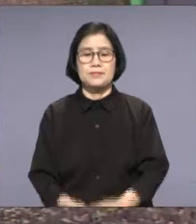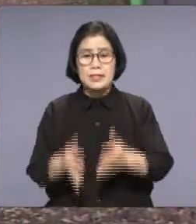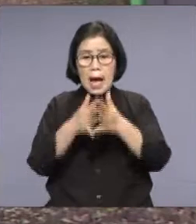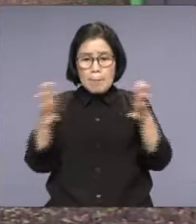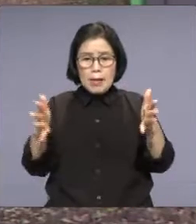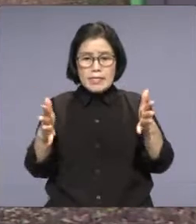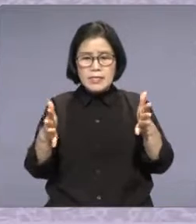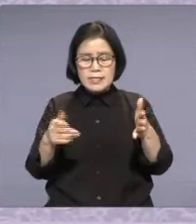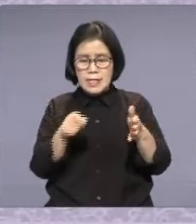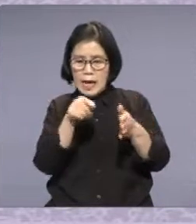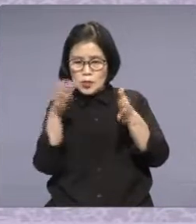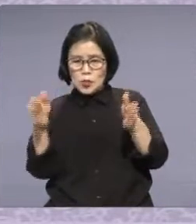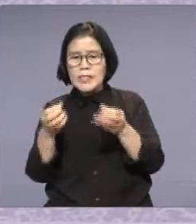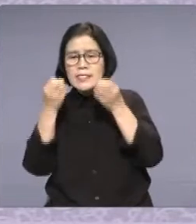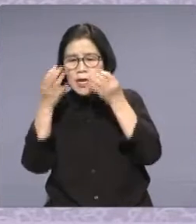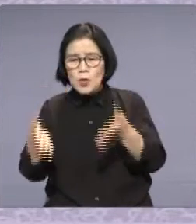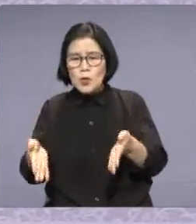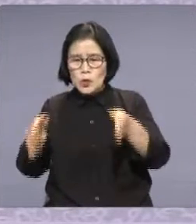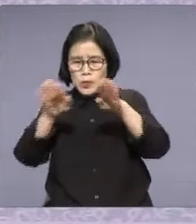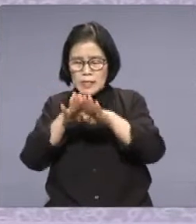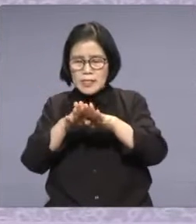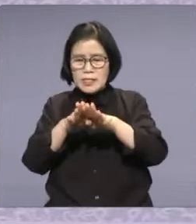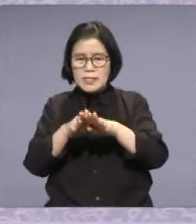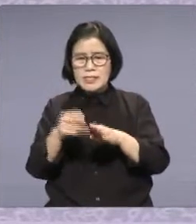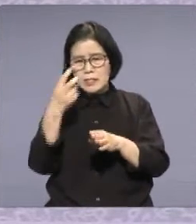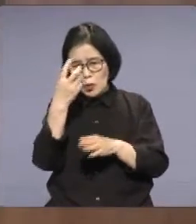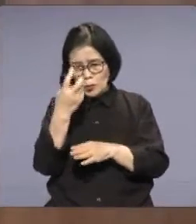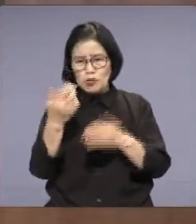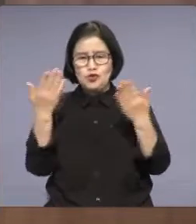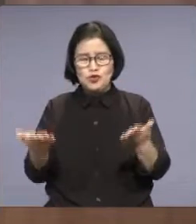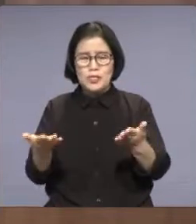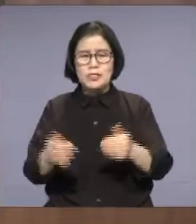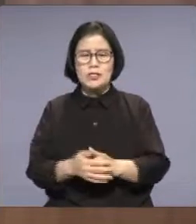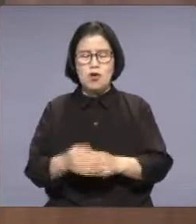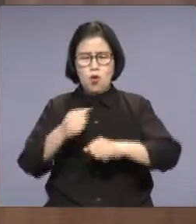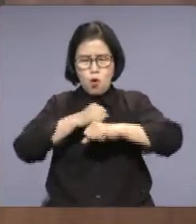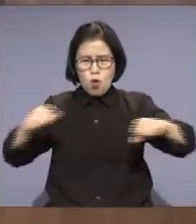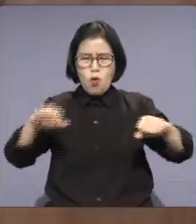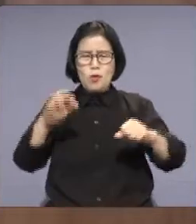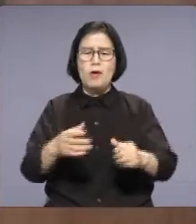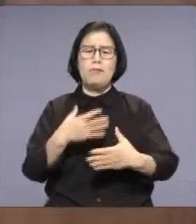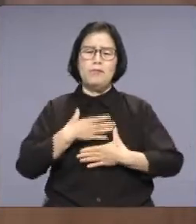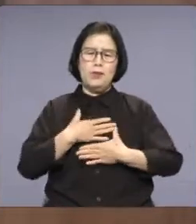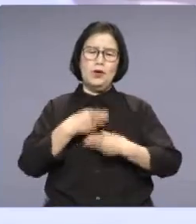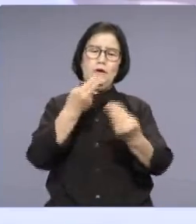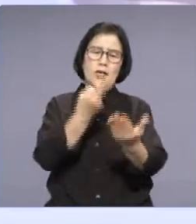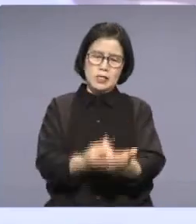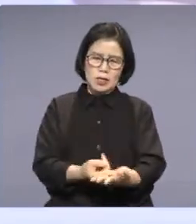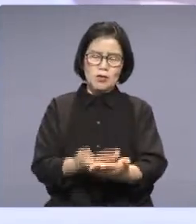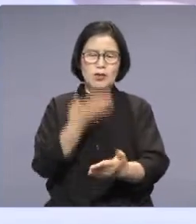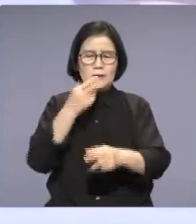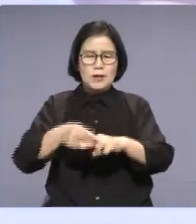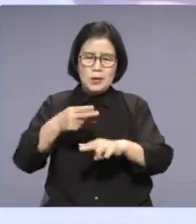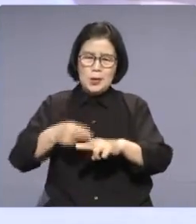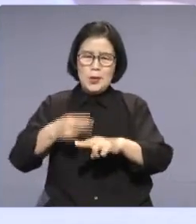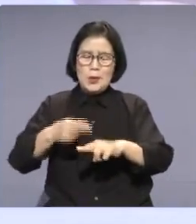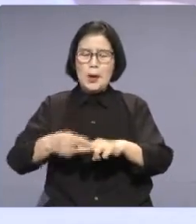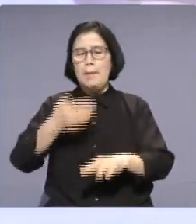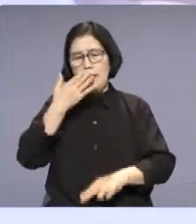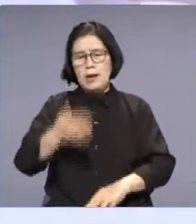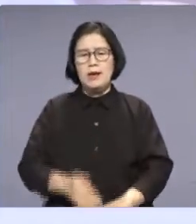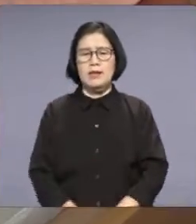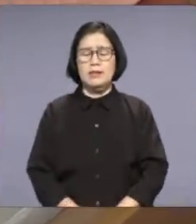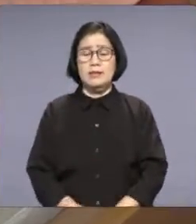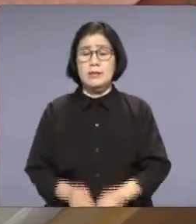아파트 화단 한쪽에 새로 만든 경비원 휴게시설입니다. 넓은 공간에서 편하게 자고 음식도 해먹을 수 있습니다.